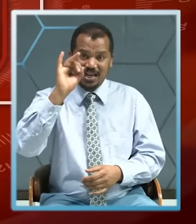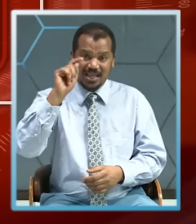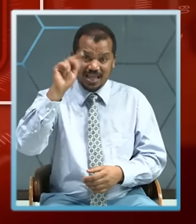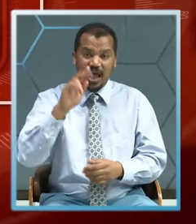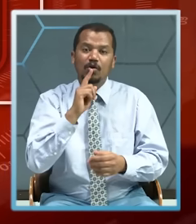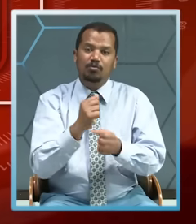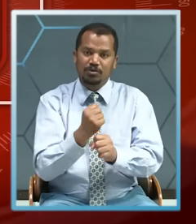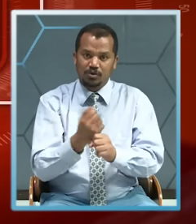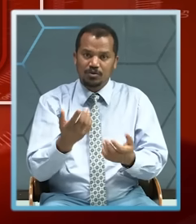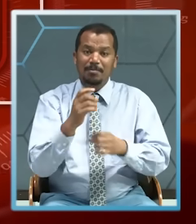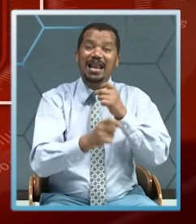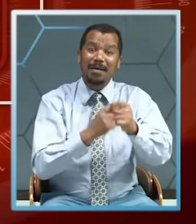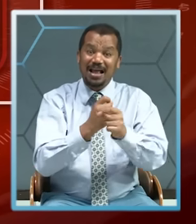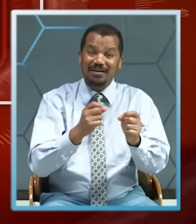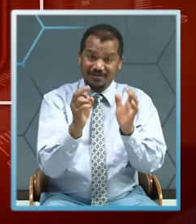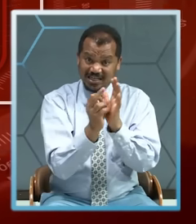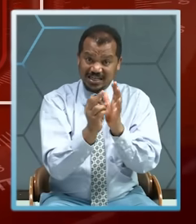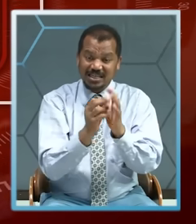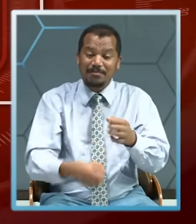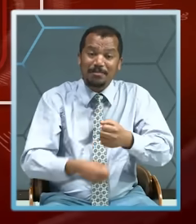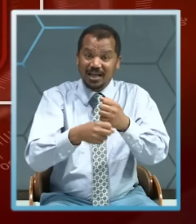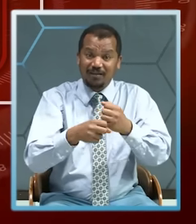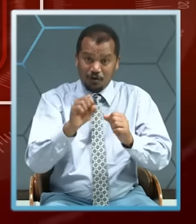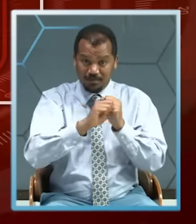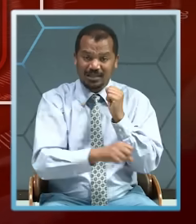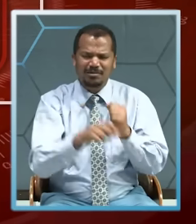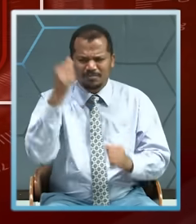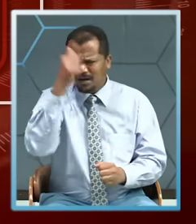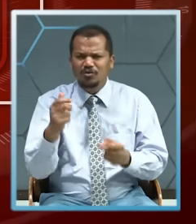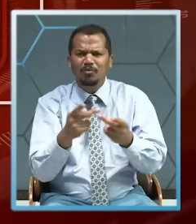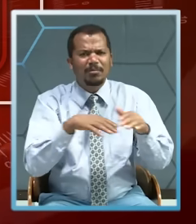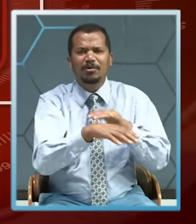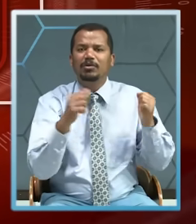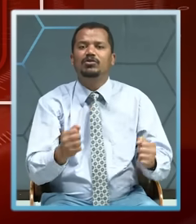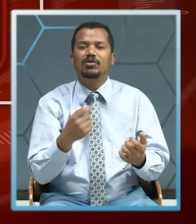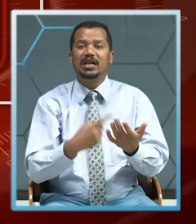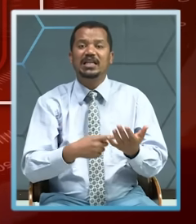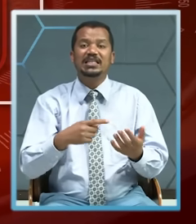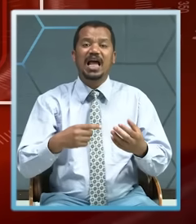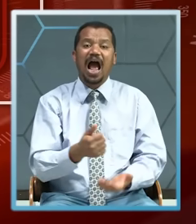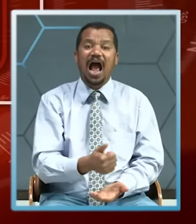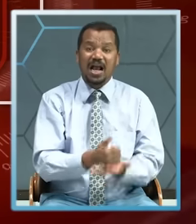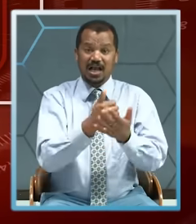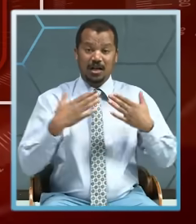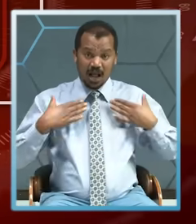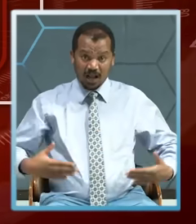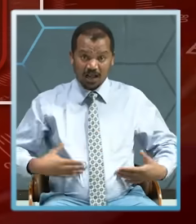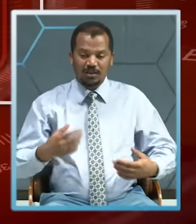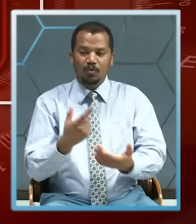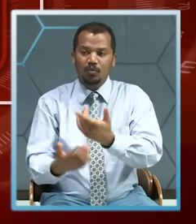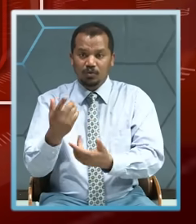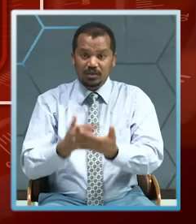ናቸው። በመሆኑም በዓለም አቀፍ ህግ በሚደግፈው መሰረት የትም መግባት ይችላል። ከነዚህ አጋር አካላት